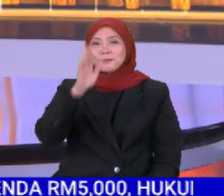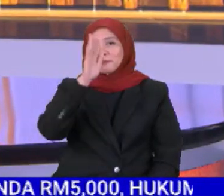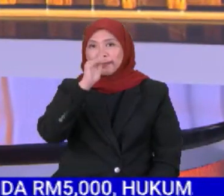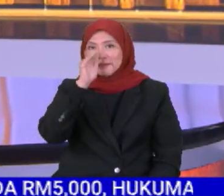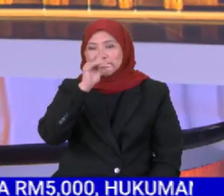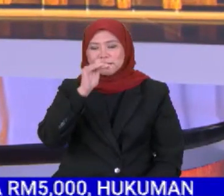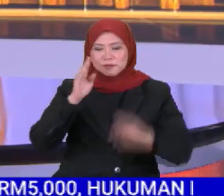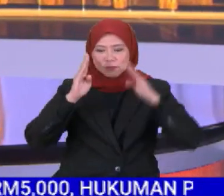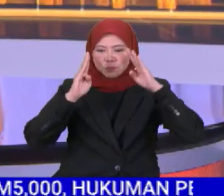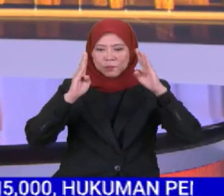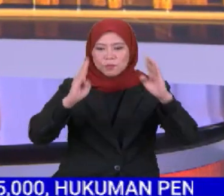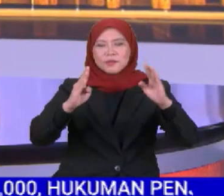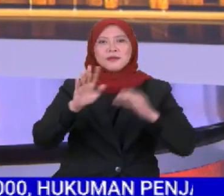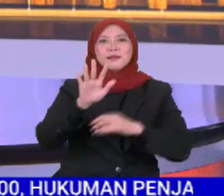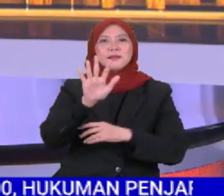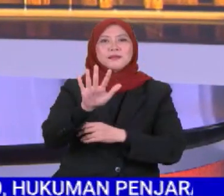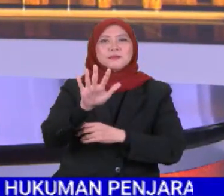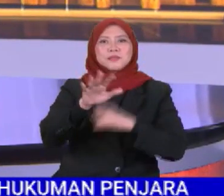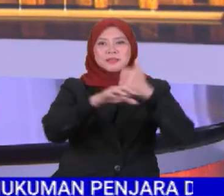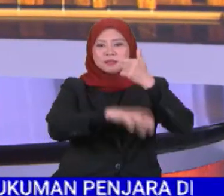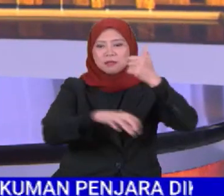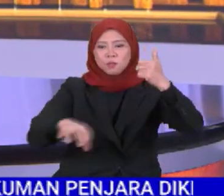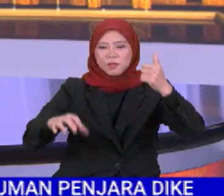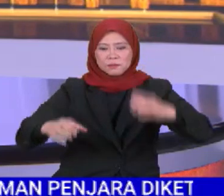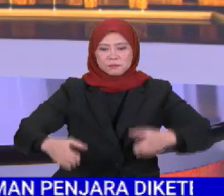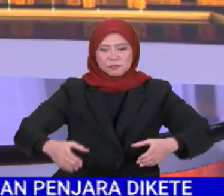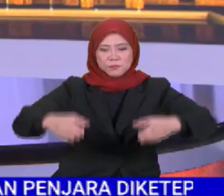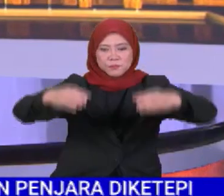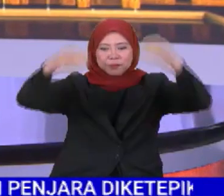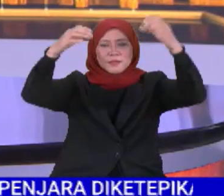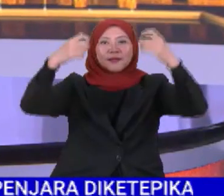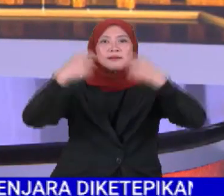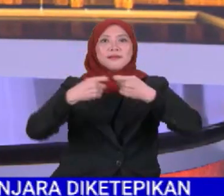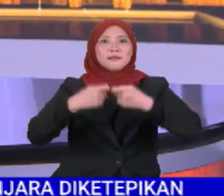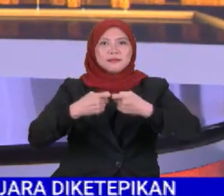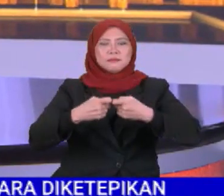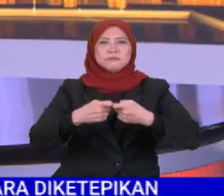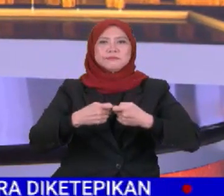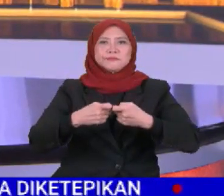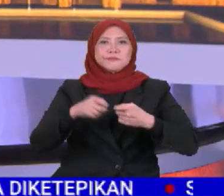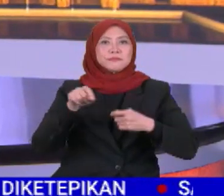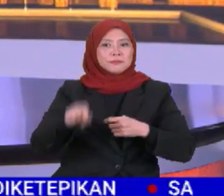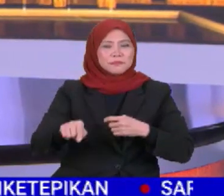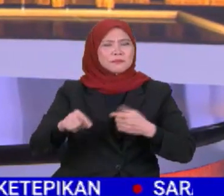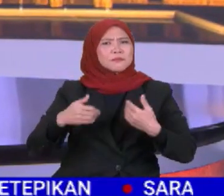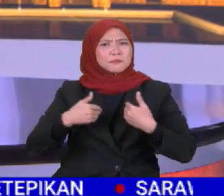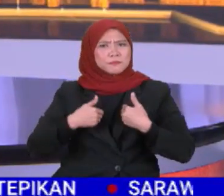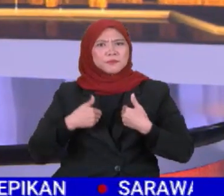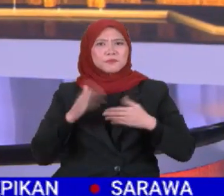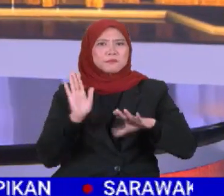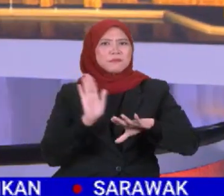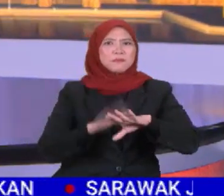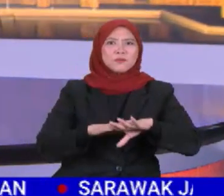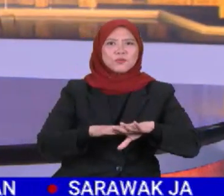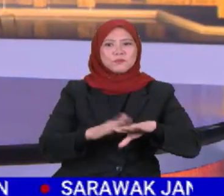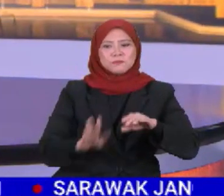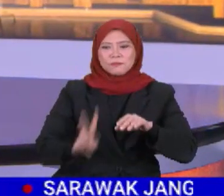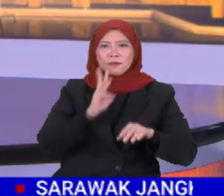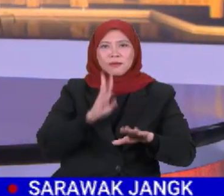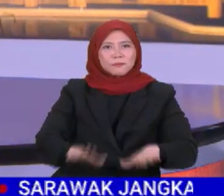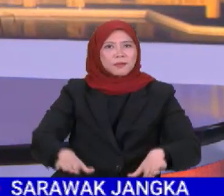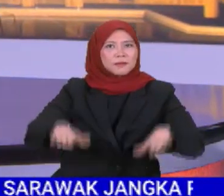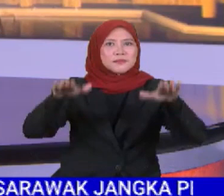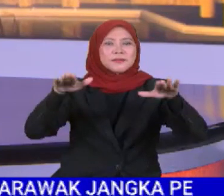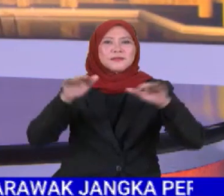memberi tumpuan pada lima pancawang elektriknya di daerah yang berisiko dan pernah mengalami bencana banjir sebelum ini